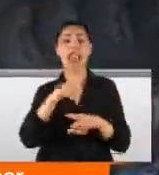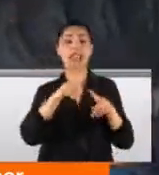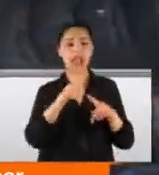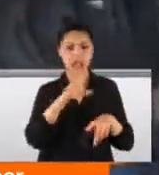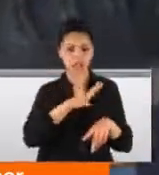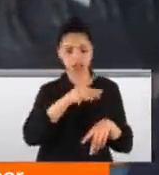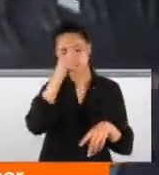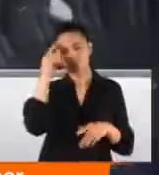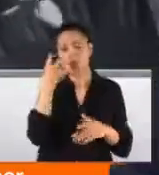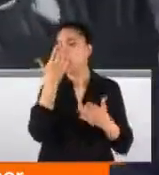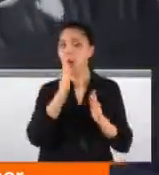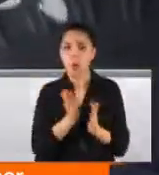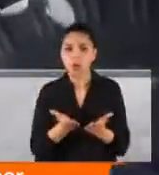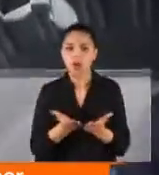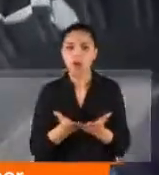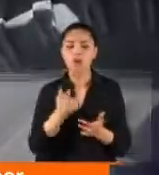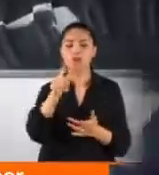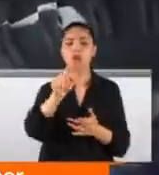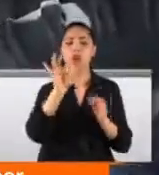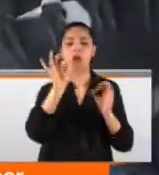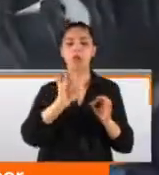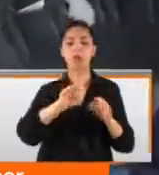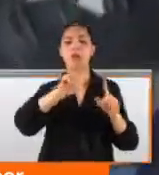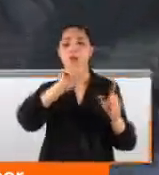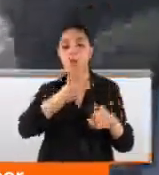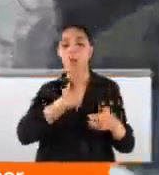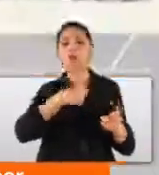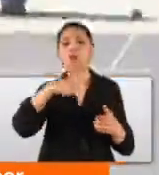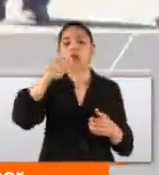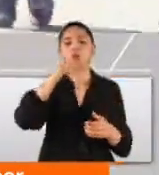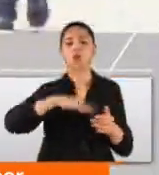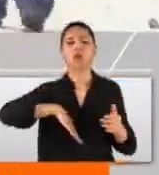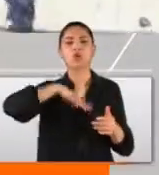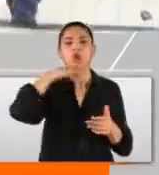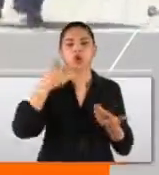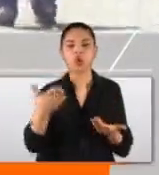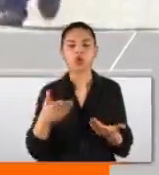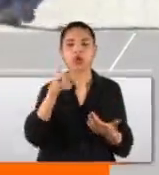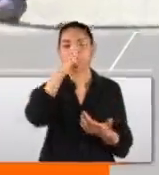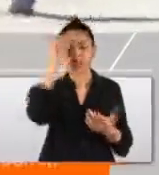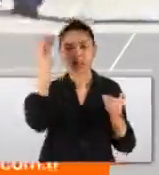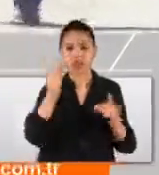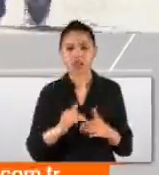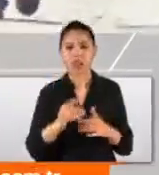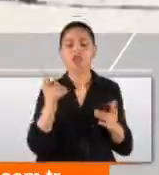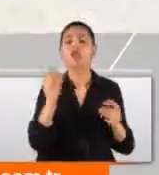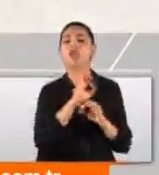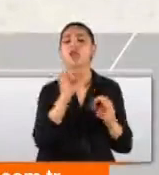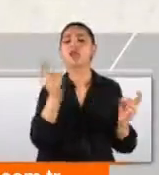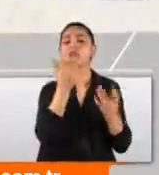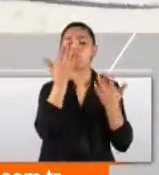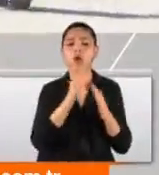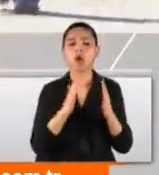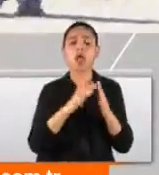dolduruyorsunuz söylesene O nereden bulursak oradan dolduruyoruz yaz gelince yani İptal hiçbir şey yok